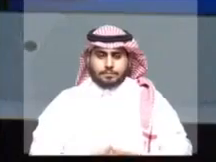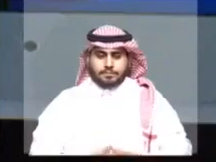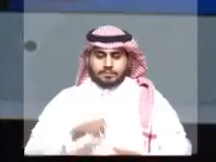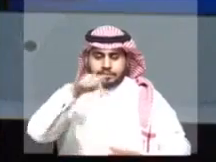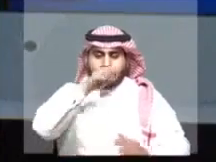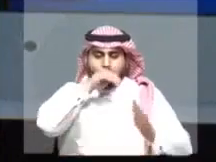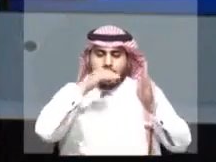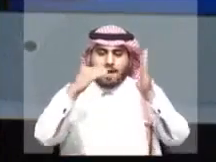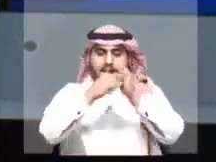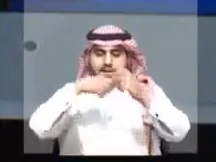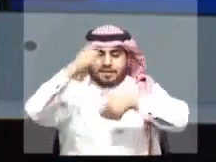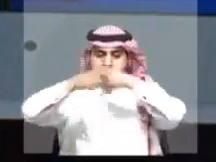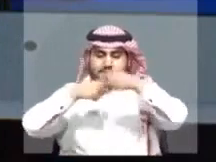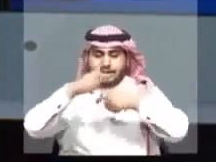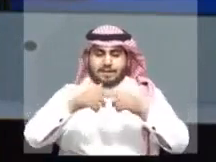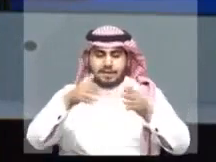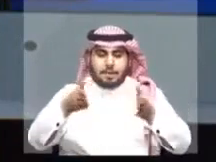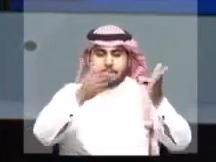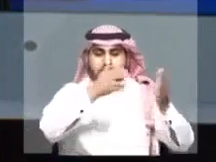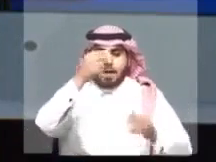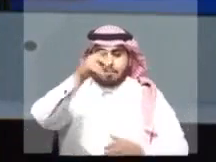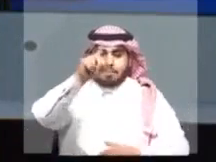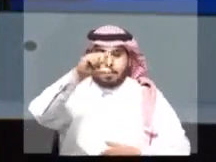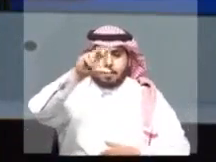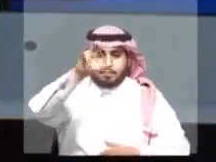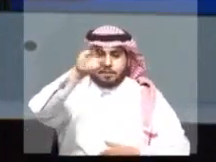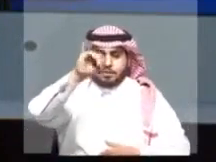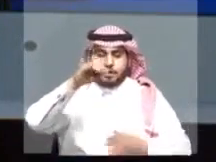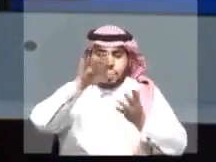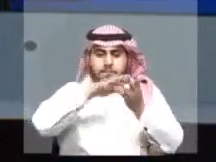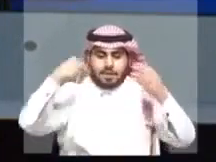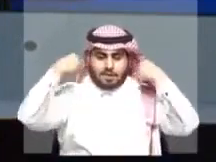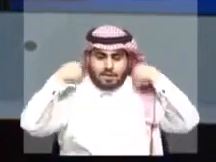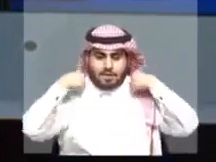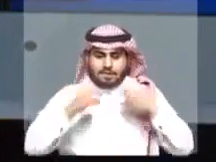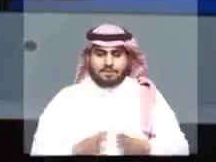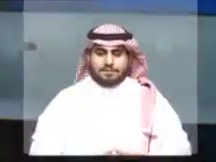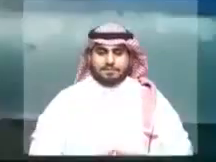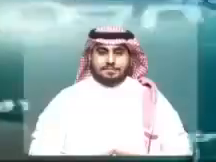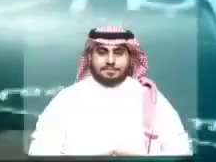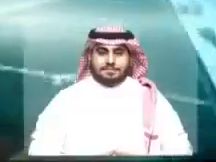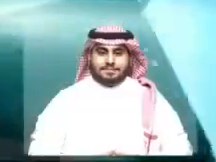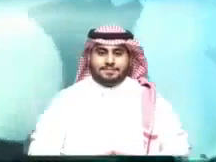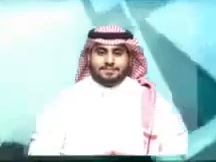مشاهدينا الكرام، نصل وياكم نهاية أخبار الاقتصاد، والآن مع الزميل عبد المجيد العنزي وأخبار الرياضة، نلتقيكم بمشيئة الله.